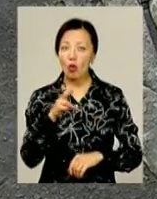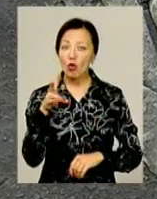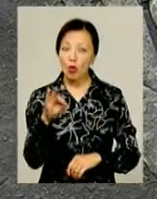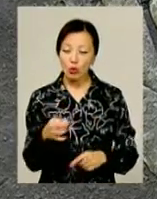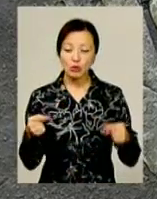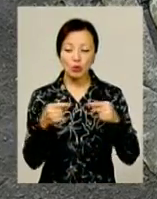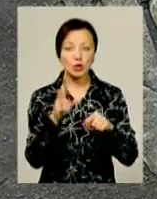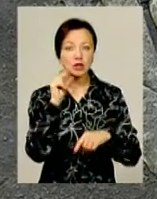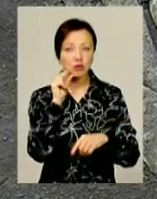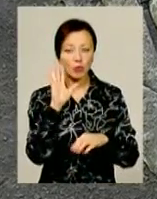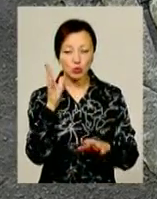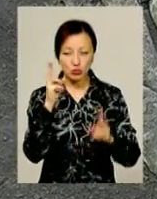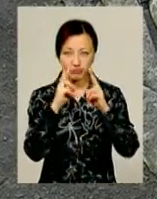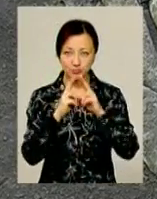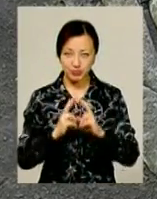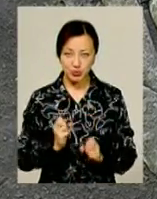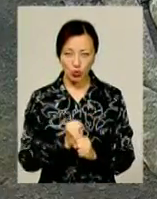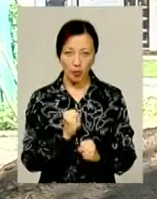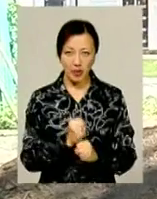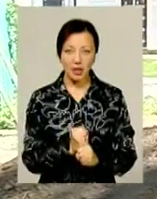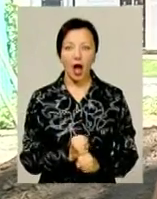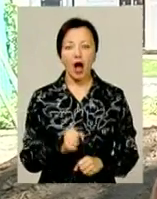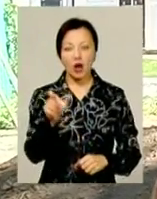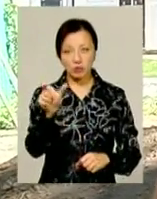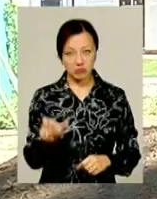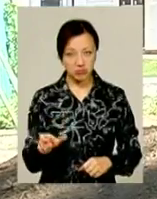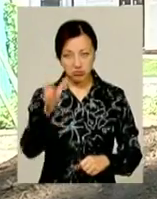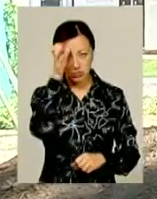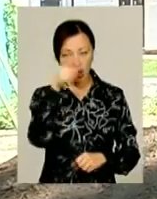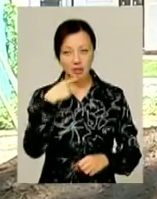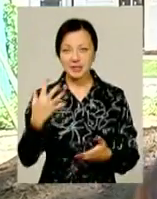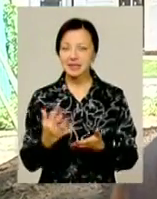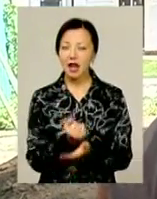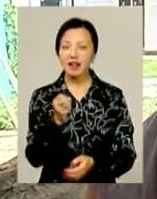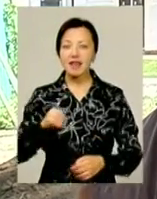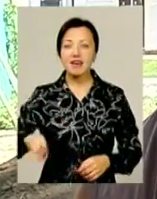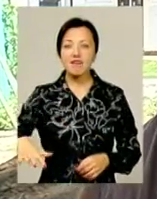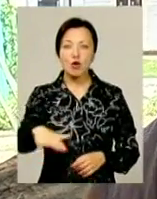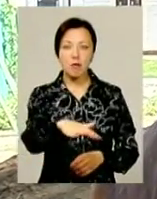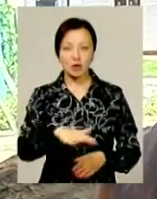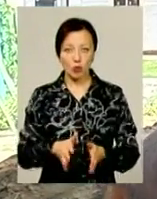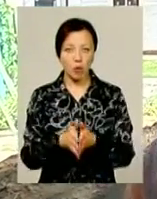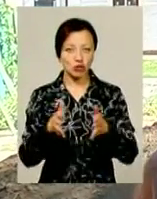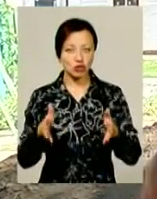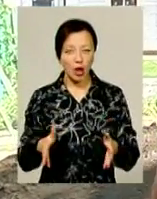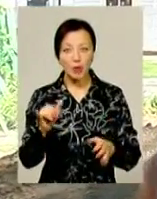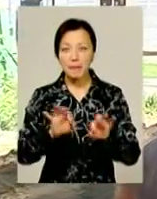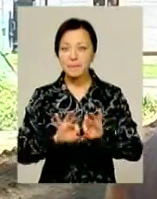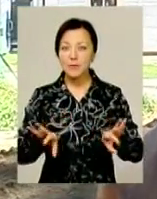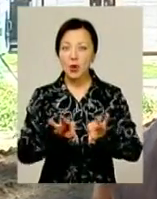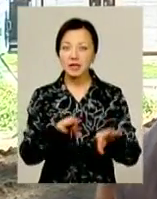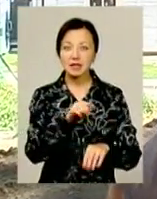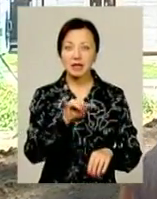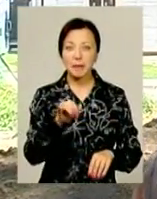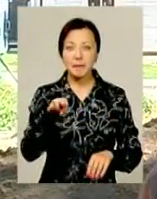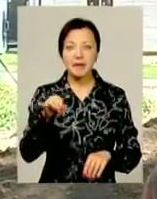встановлять шляхом радіовуглецевого аналізу. Дослідник каже, це знахідка європейського масштабу та пояснює, трипільці час